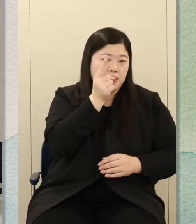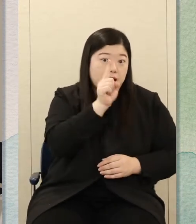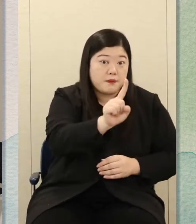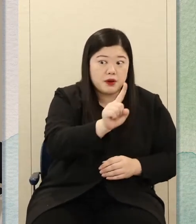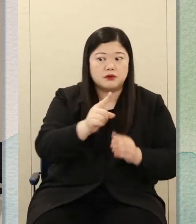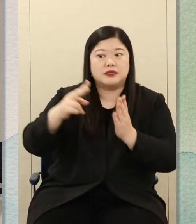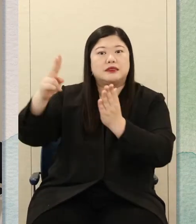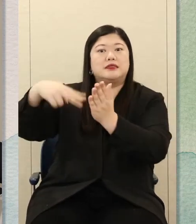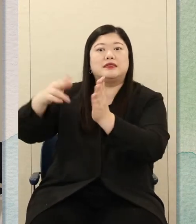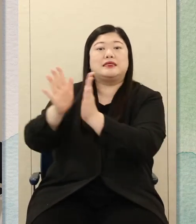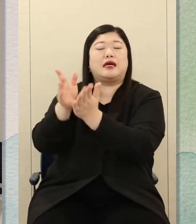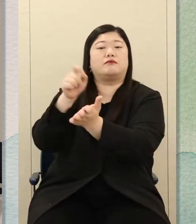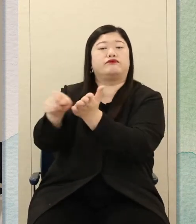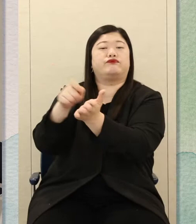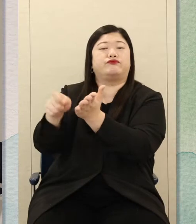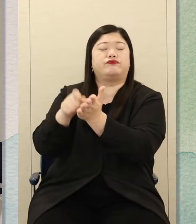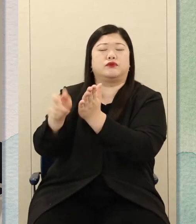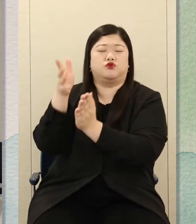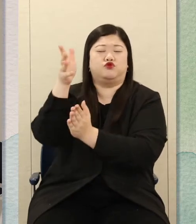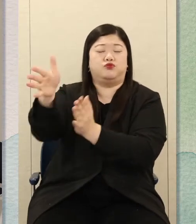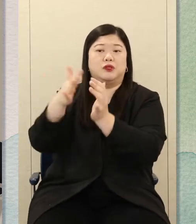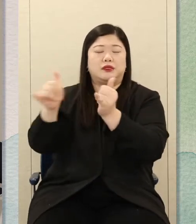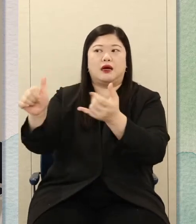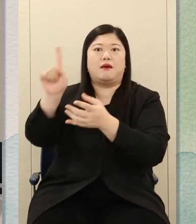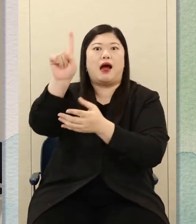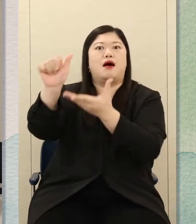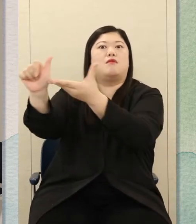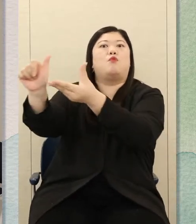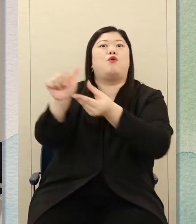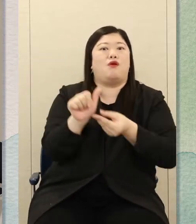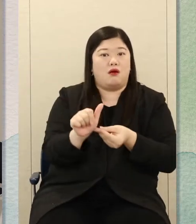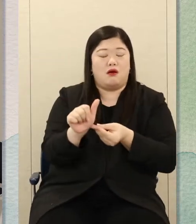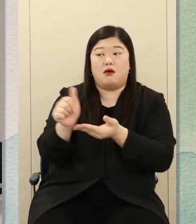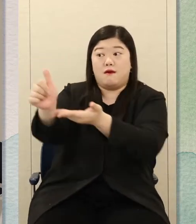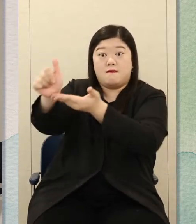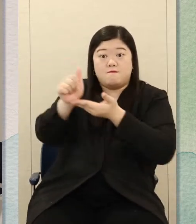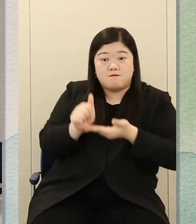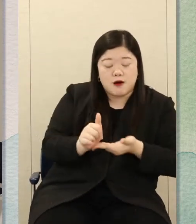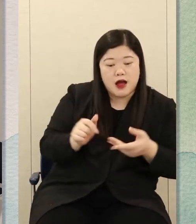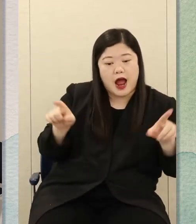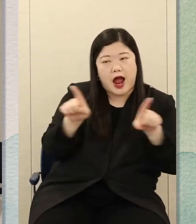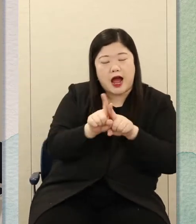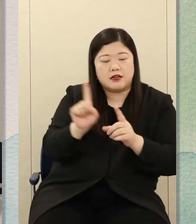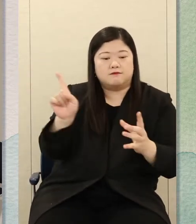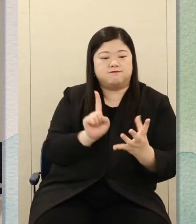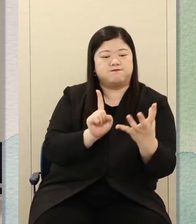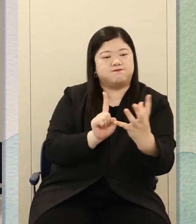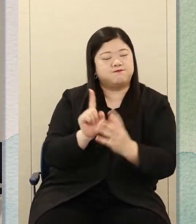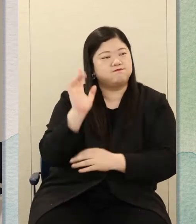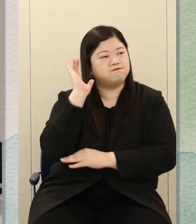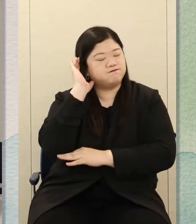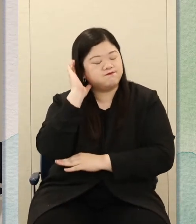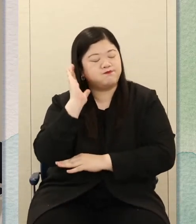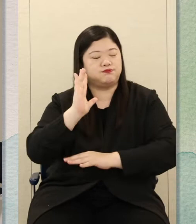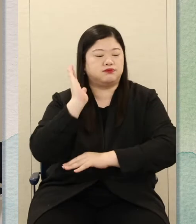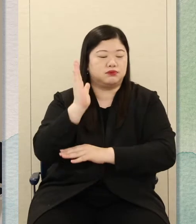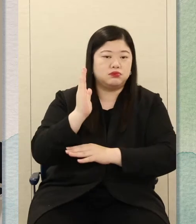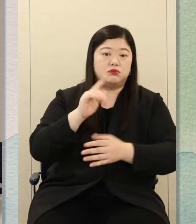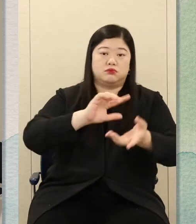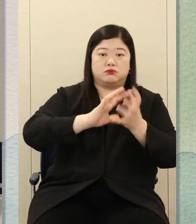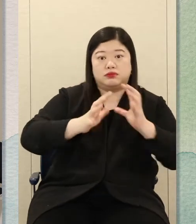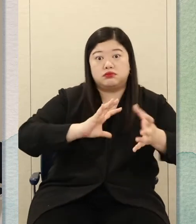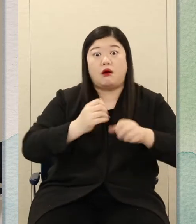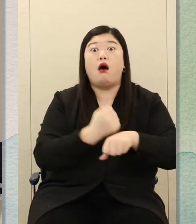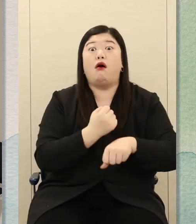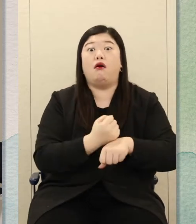독서 토론 모임을 해요. 저자 강연 모임을 하는 거죠. 그런 것도 가능하고요. 지금 저거는 보령의 한